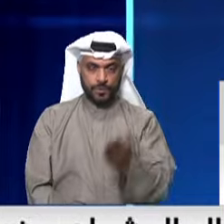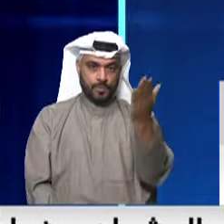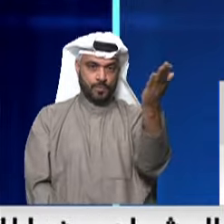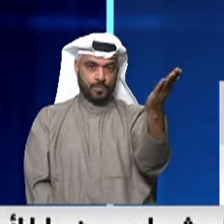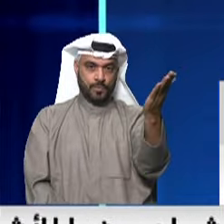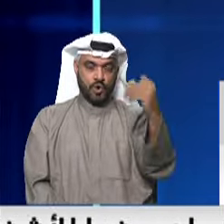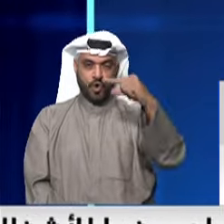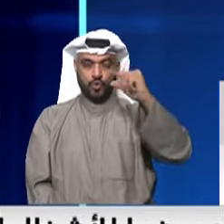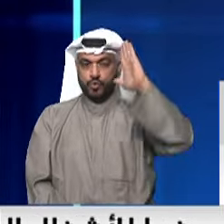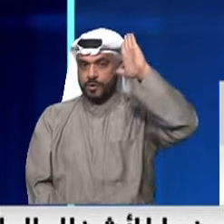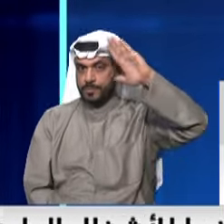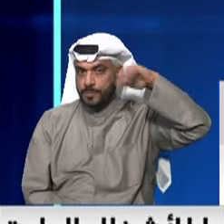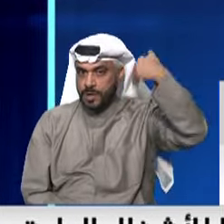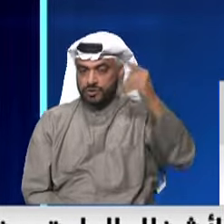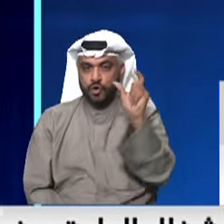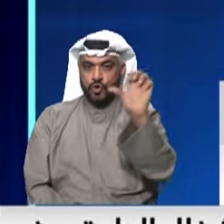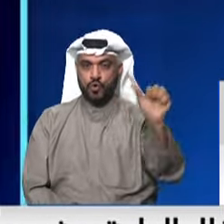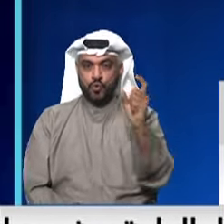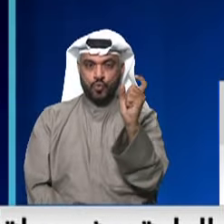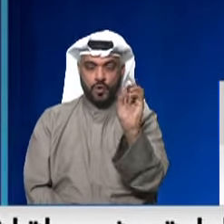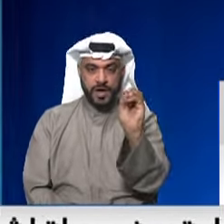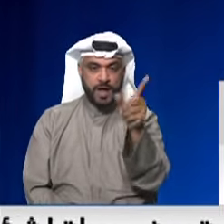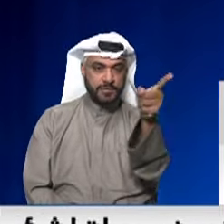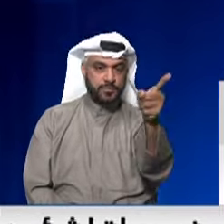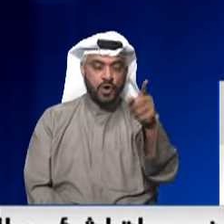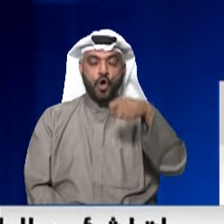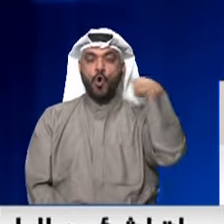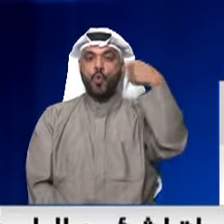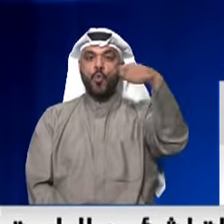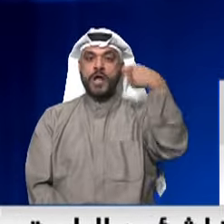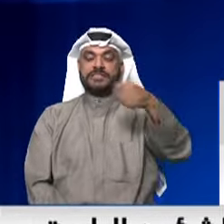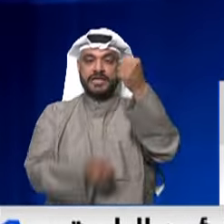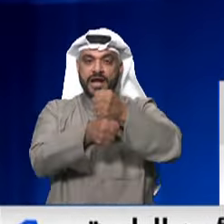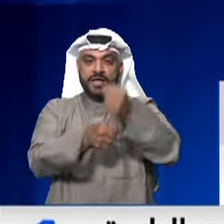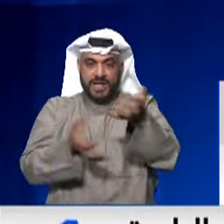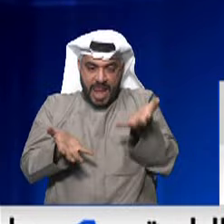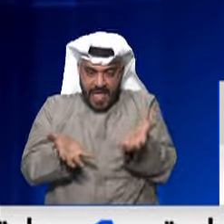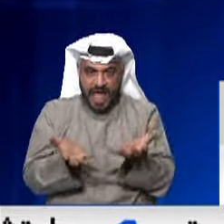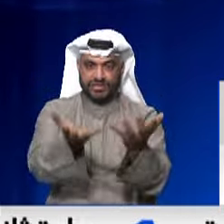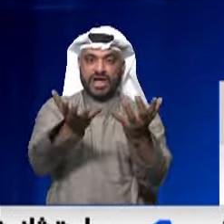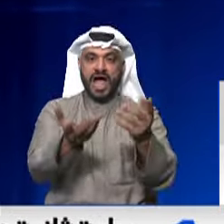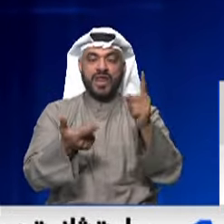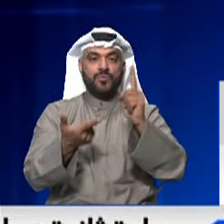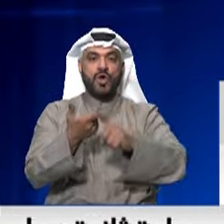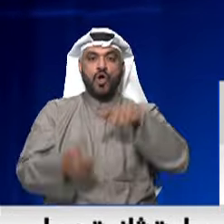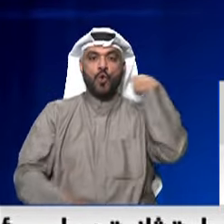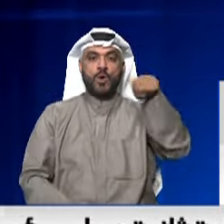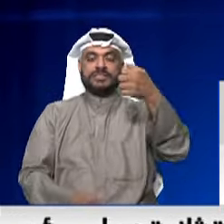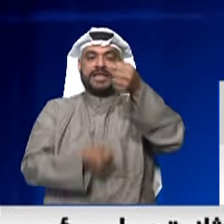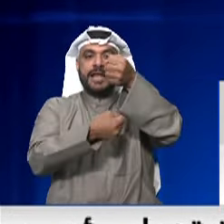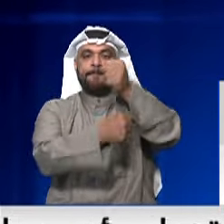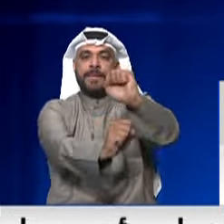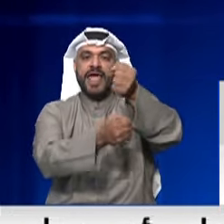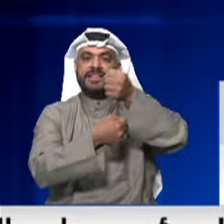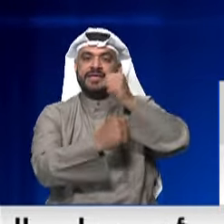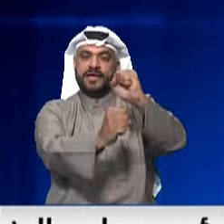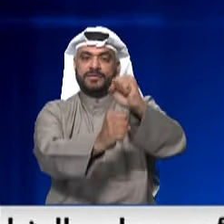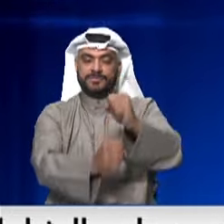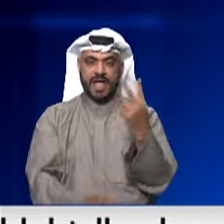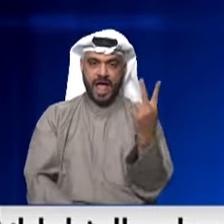الدكتورة نورة محمد خالد المشعان وزيرا للأشغال العامة ووزيرة دولة للشؤون البلدية.